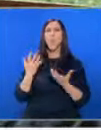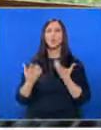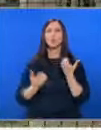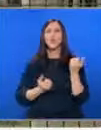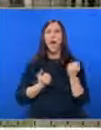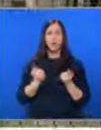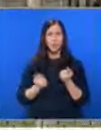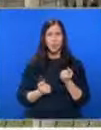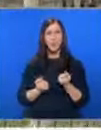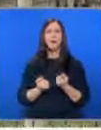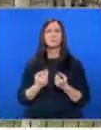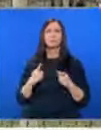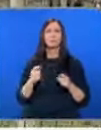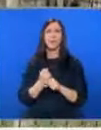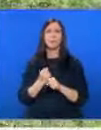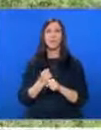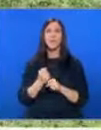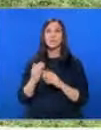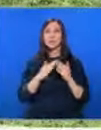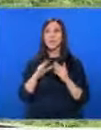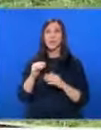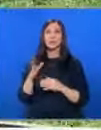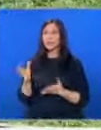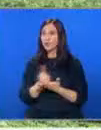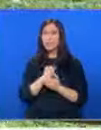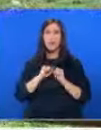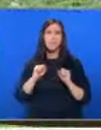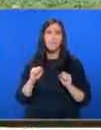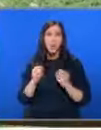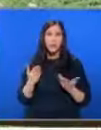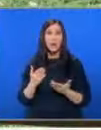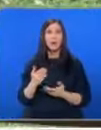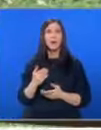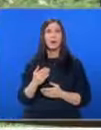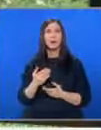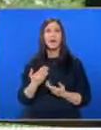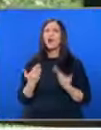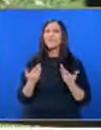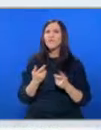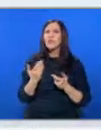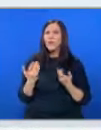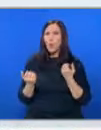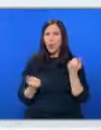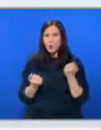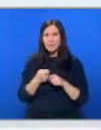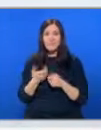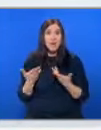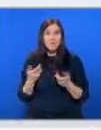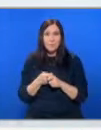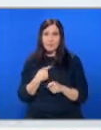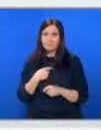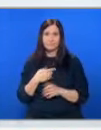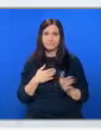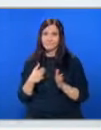тук кумшията. И викаме, бомба открили, той открили, ко открили. А пък какво ли прави, що прави? Не знам нищо, ви